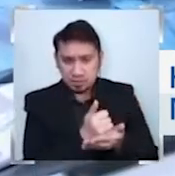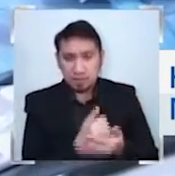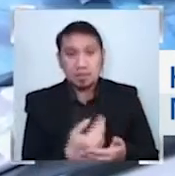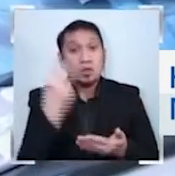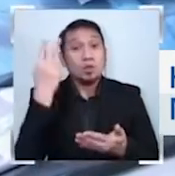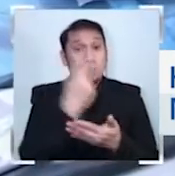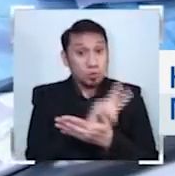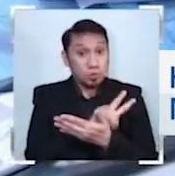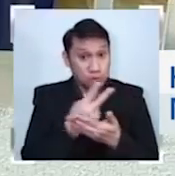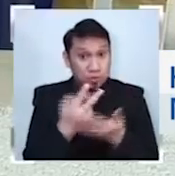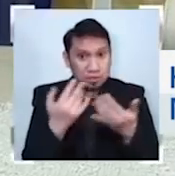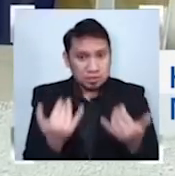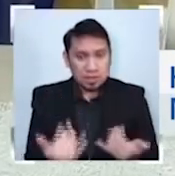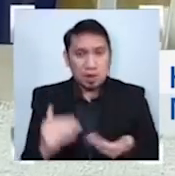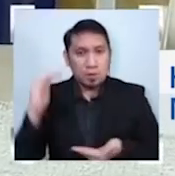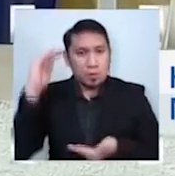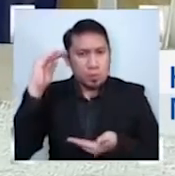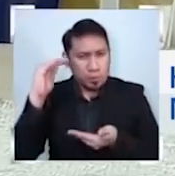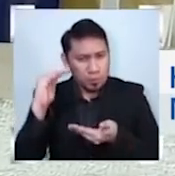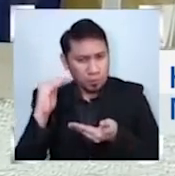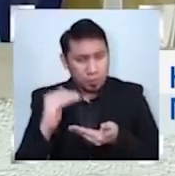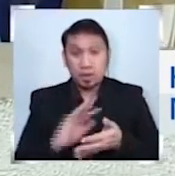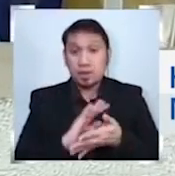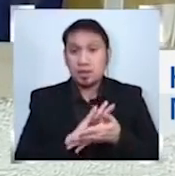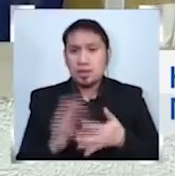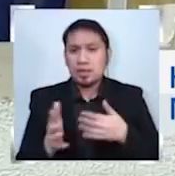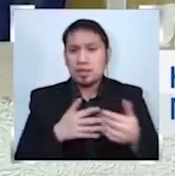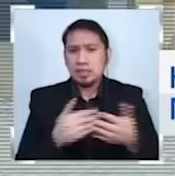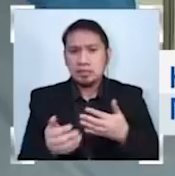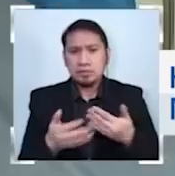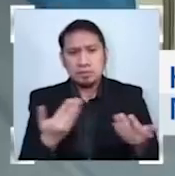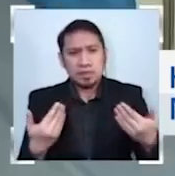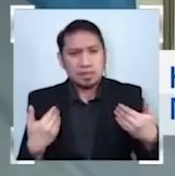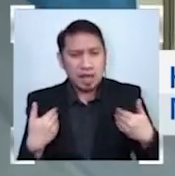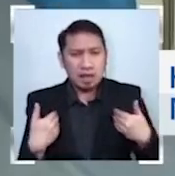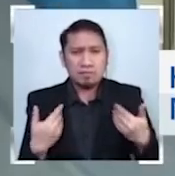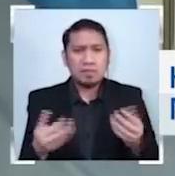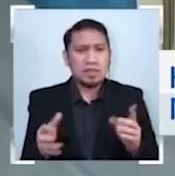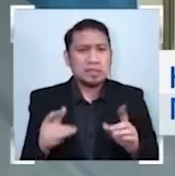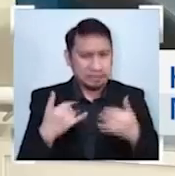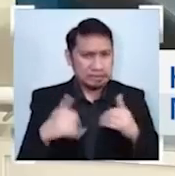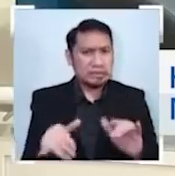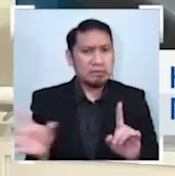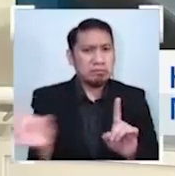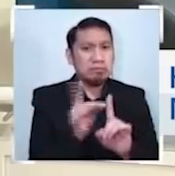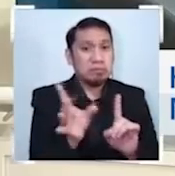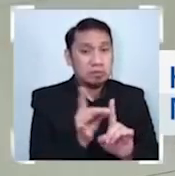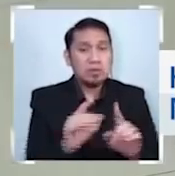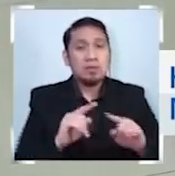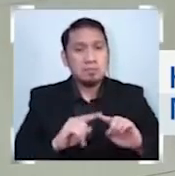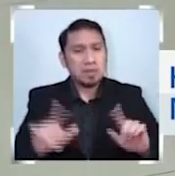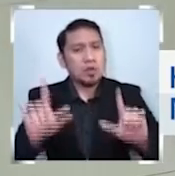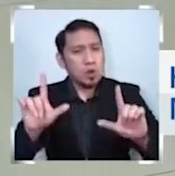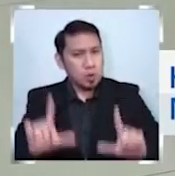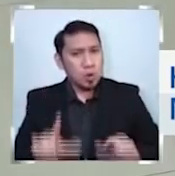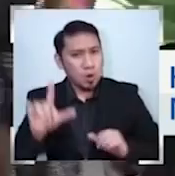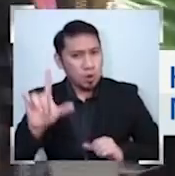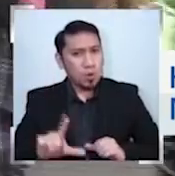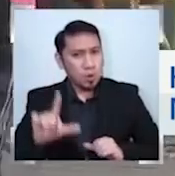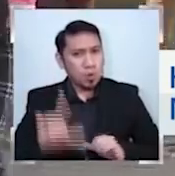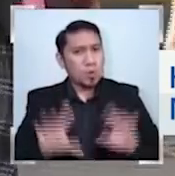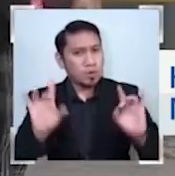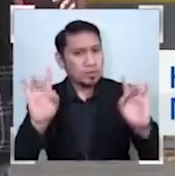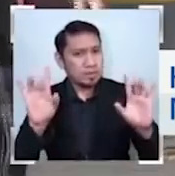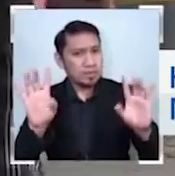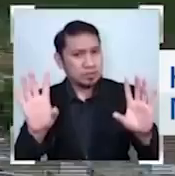bilang ng mga bagong kaso. Kahit moderate pa ang average daily attack rate, nananatili naman sa low risk ang healthcare utilization rate.